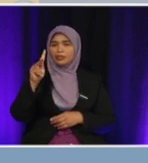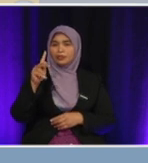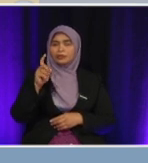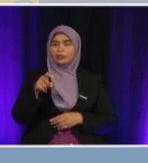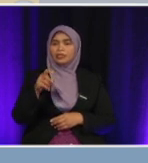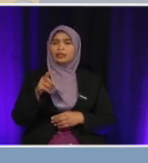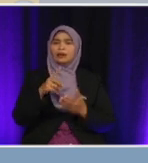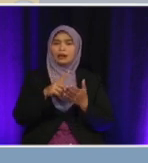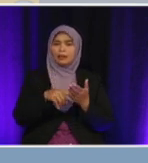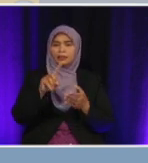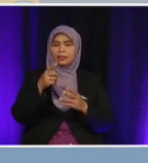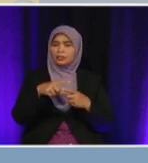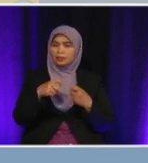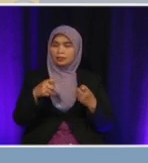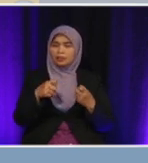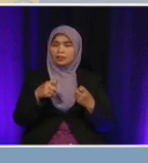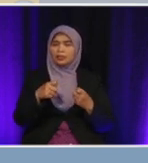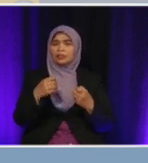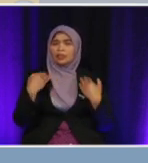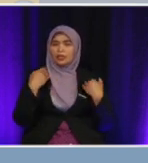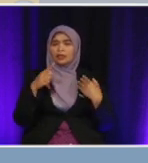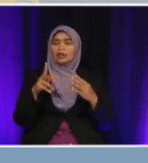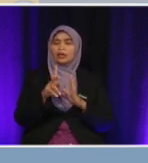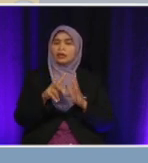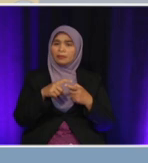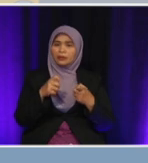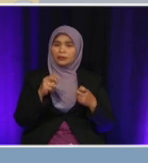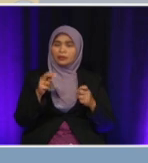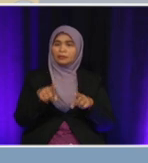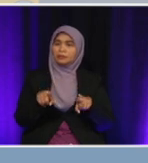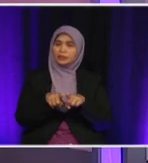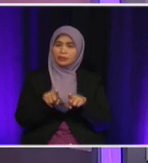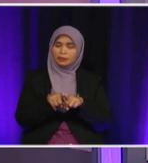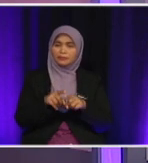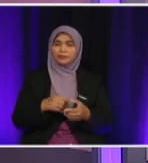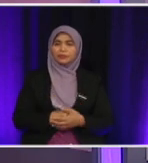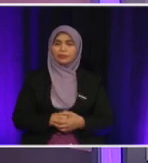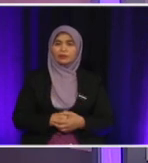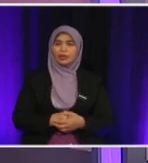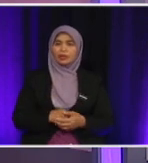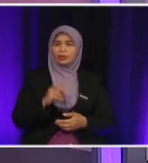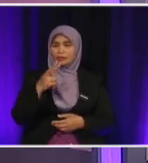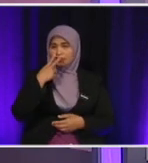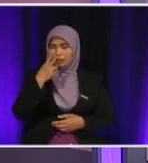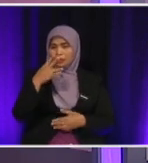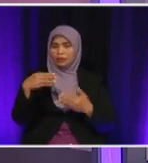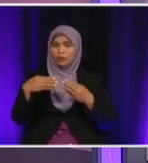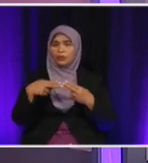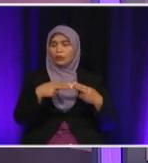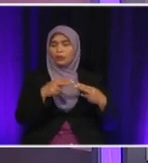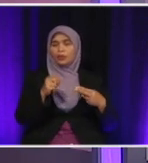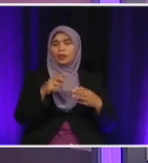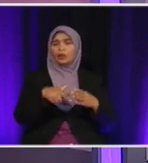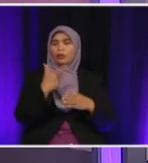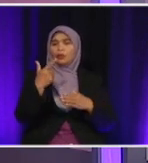saja keputusan yang diputuskan adalah keputusan bersama seterusnya Mari kita lihat pula hubungan luaran